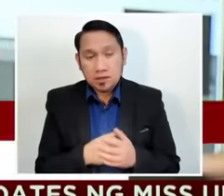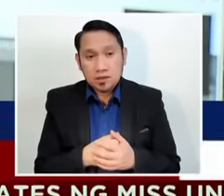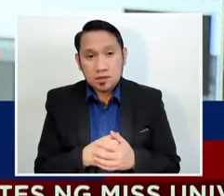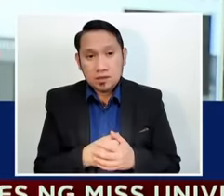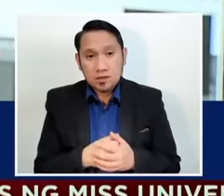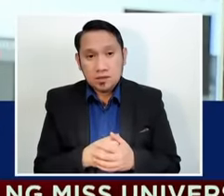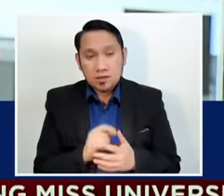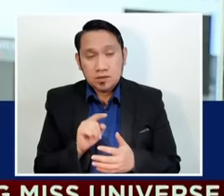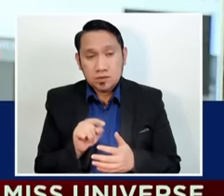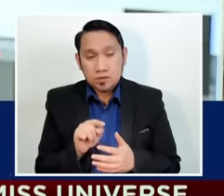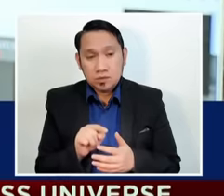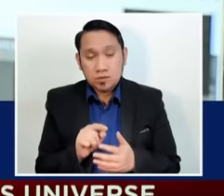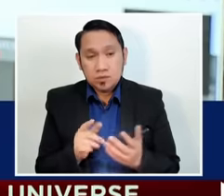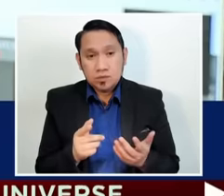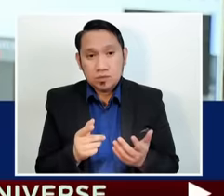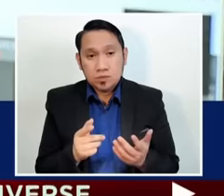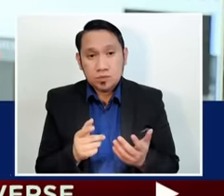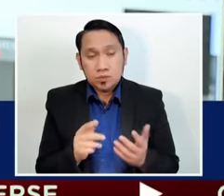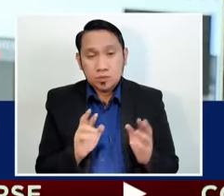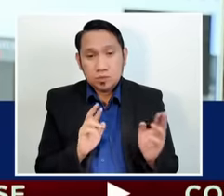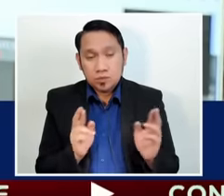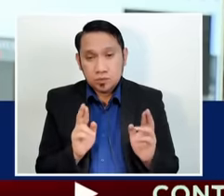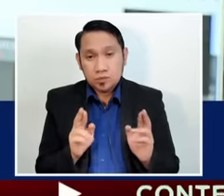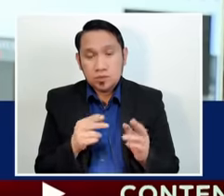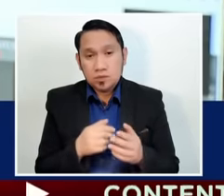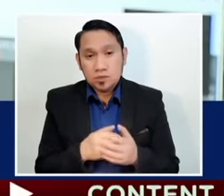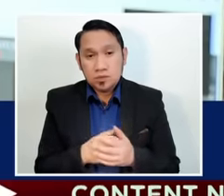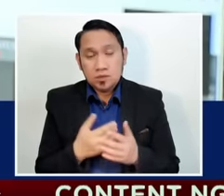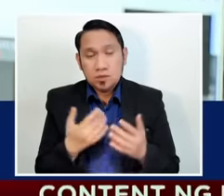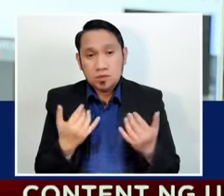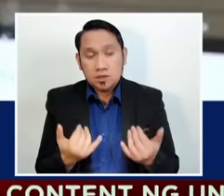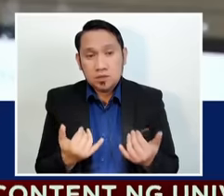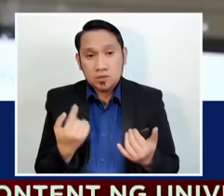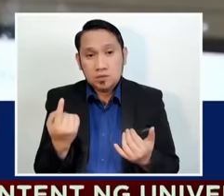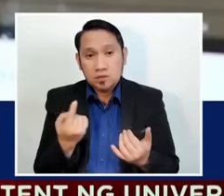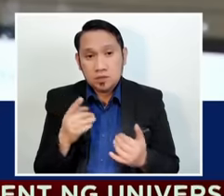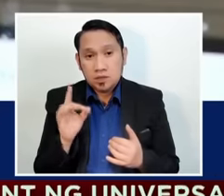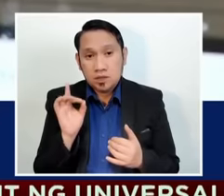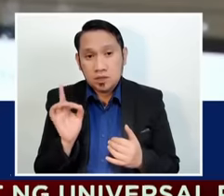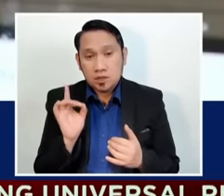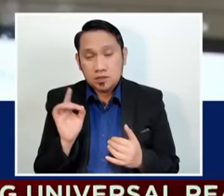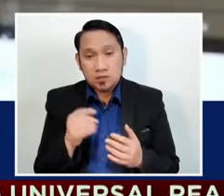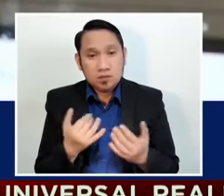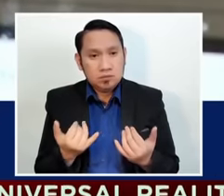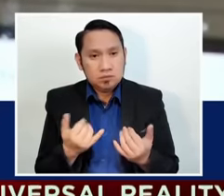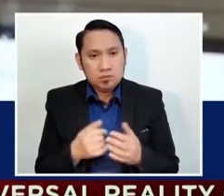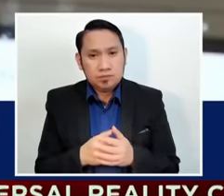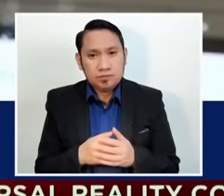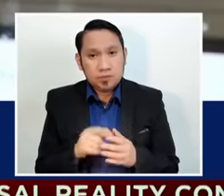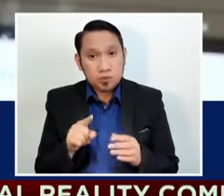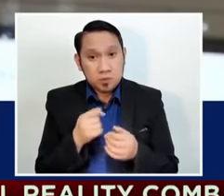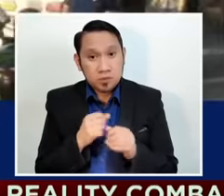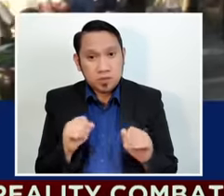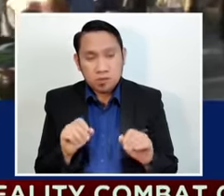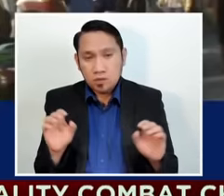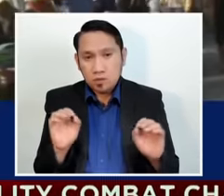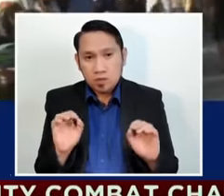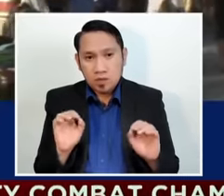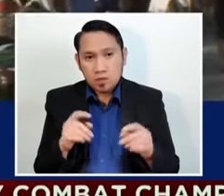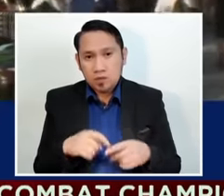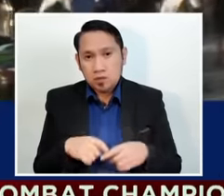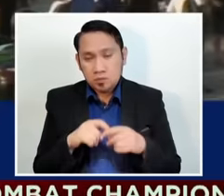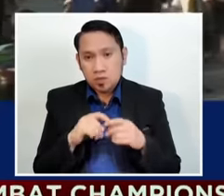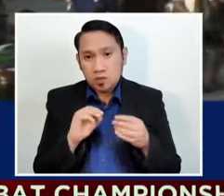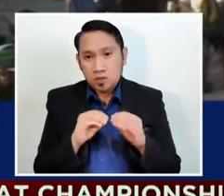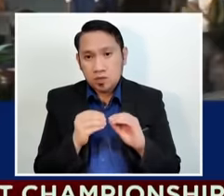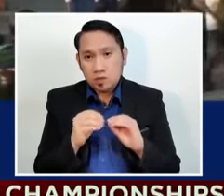ready vehicle to rescue vehicle, ang na-employ natin is only 80. As of now, we have no intent to suspend the number coding.